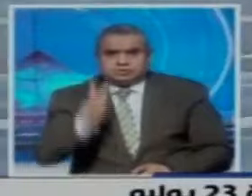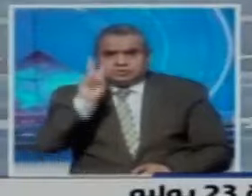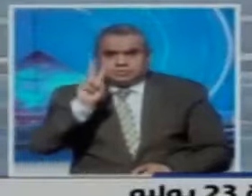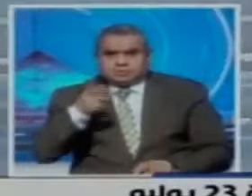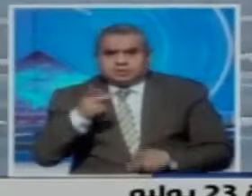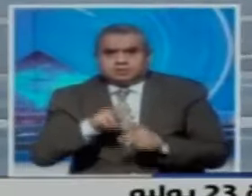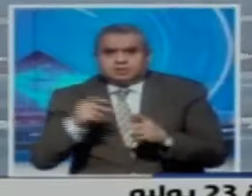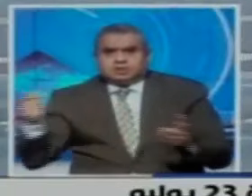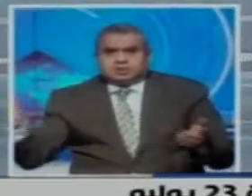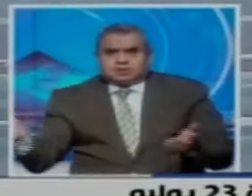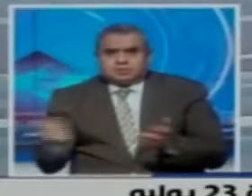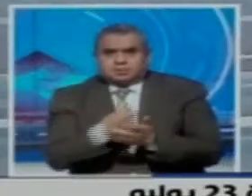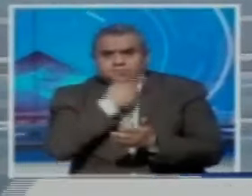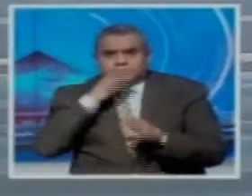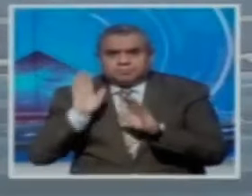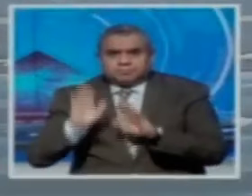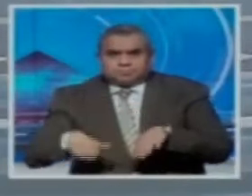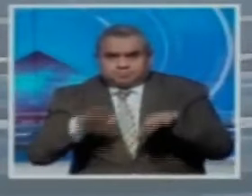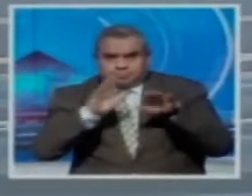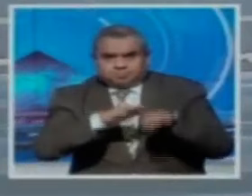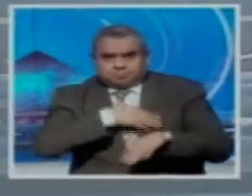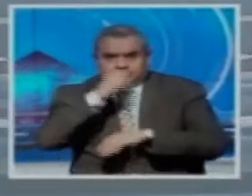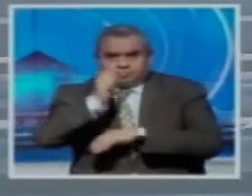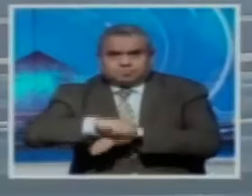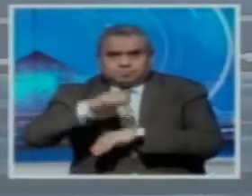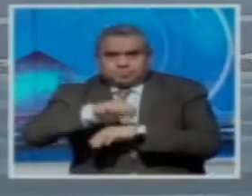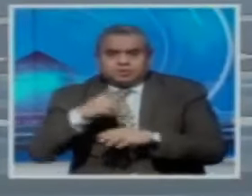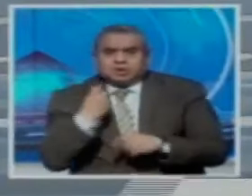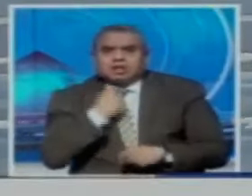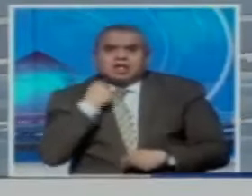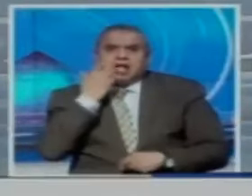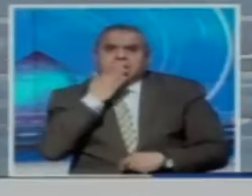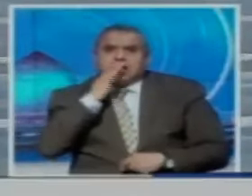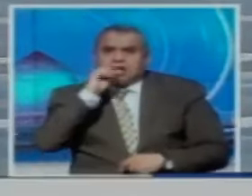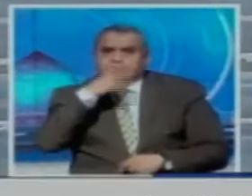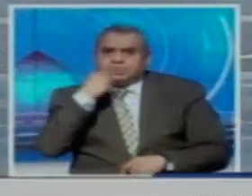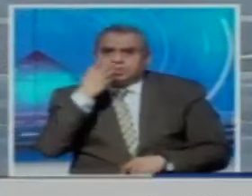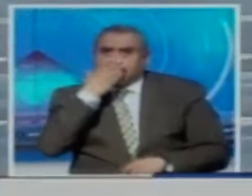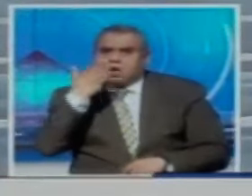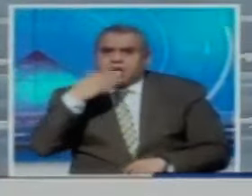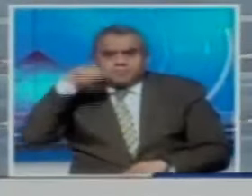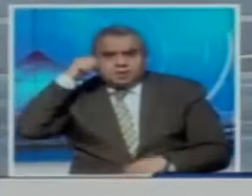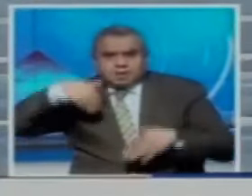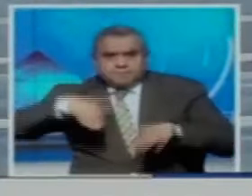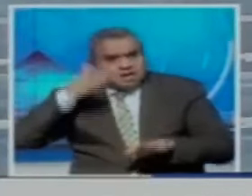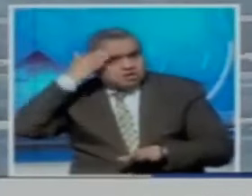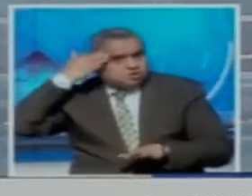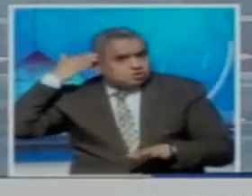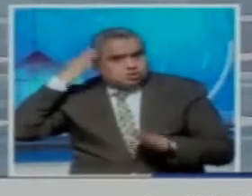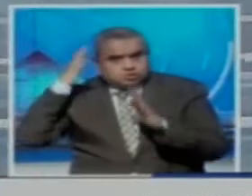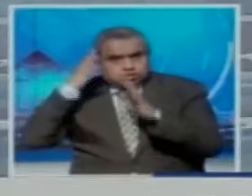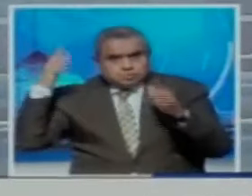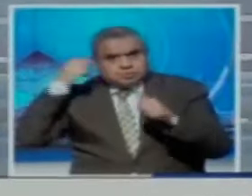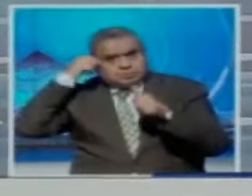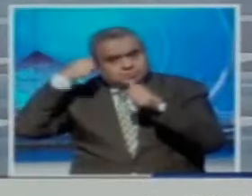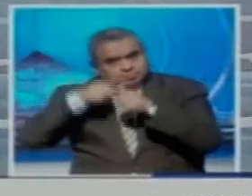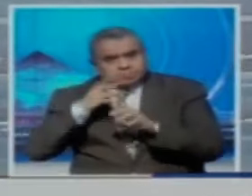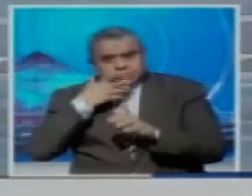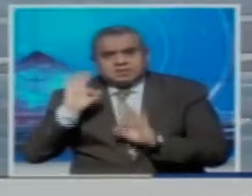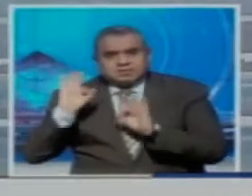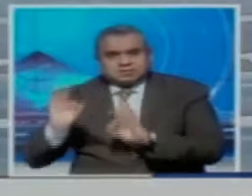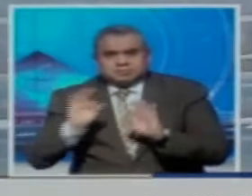من يوليو المجيدة. كما بعث برقية مماثلة للمستشار عبد الوهاب عبد الرازق رئيس مجلس الشيوخ بمناسبة